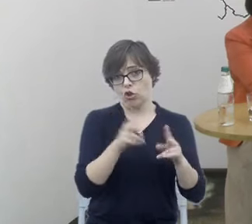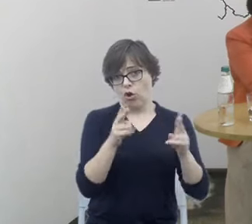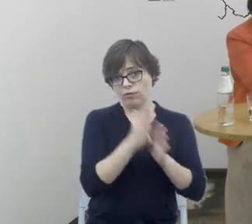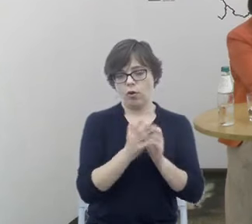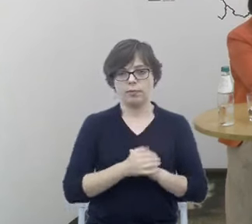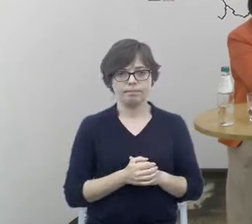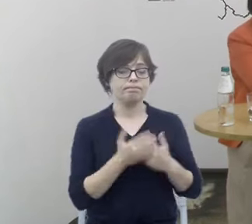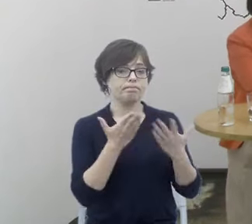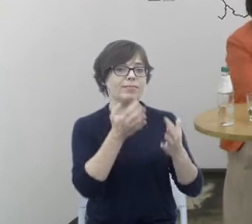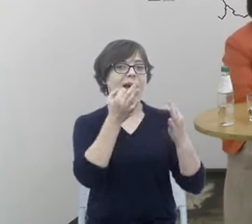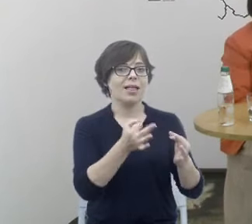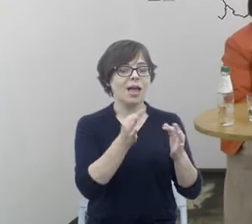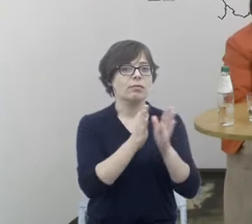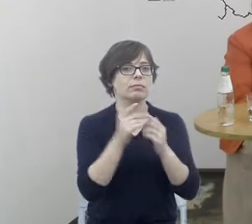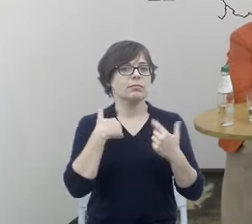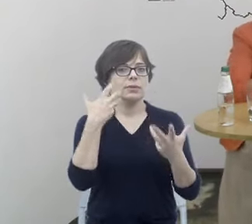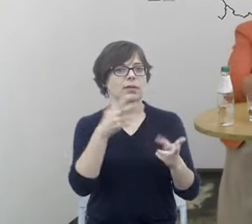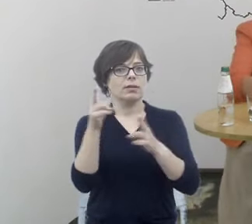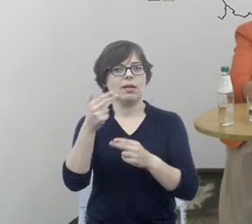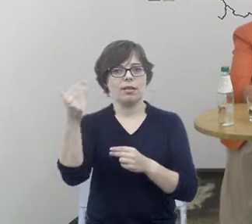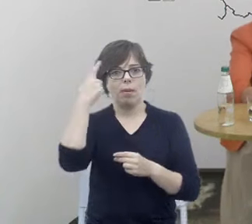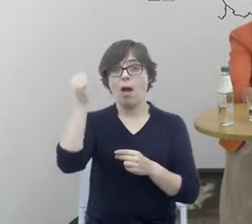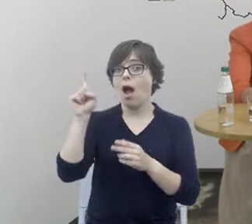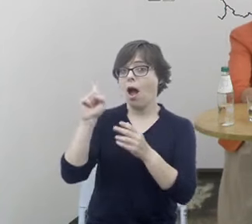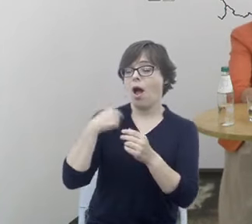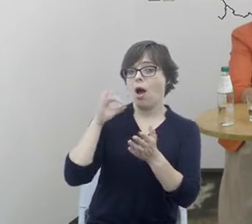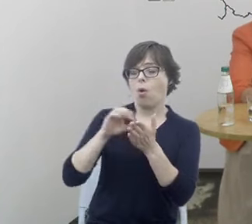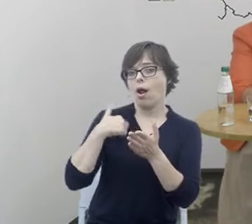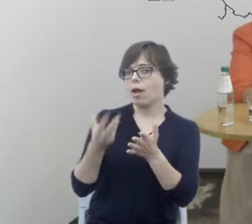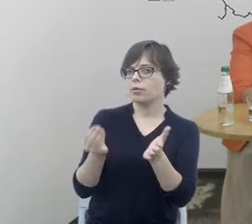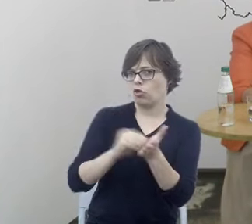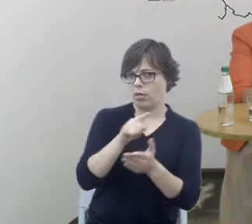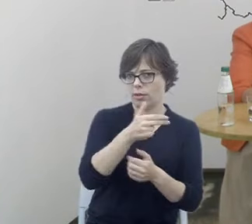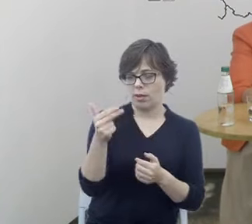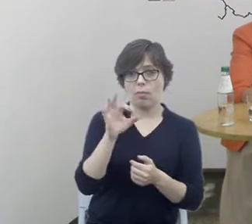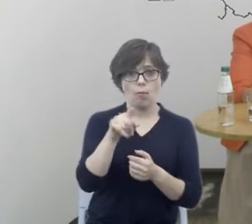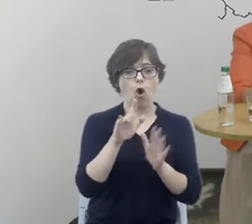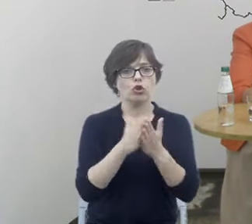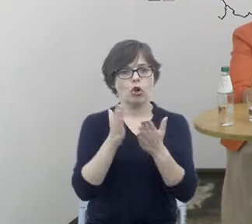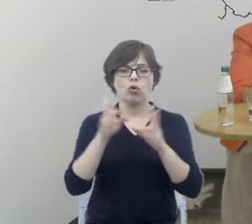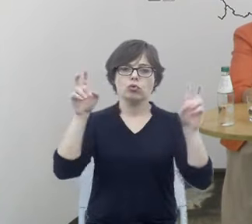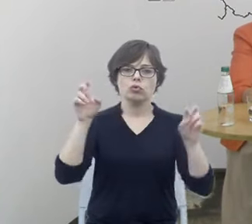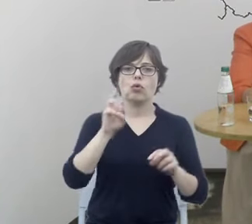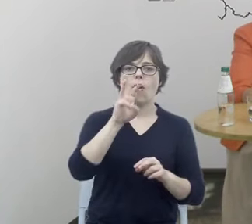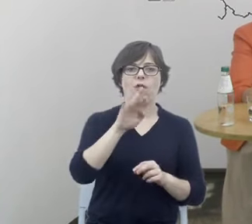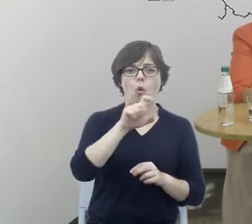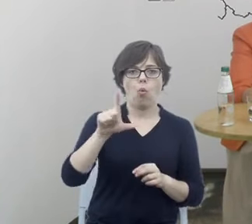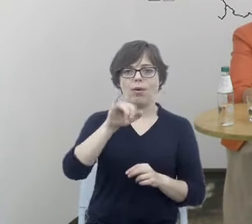musimy przejść do pamięci. Dodać do tego wątku, ponieważ jednak w tej książce wokół Jedwabnego tam są